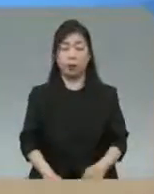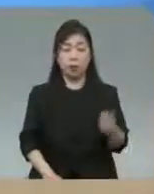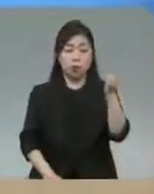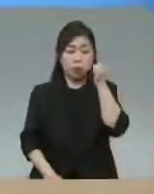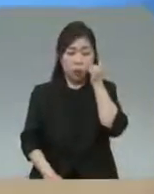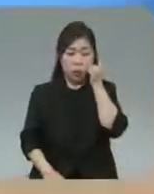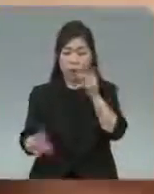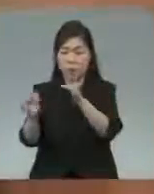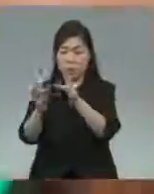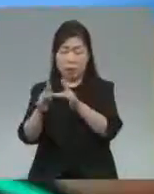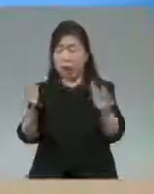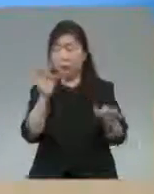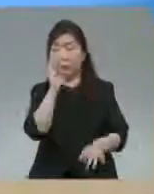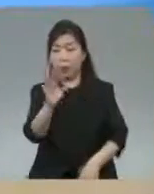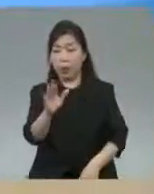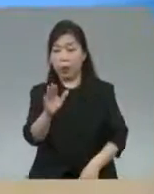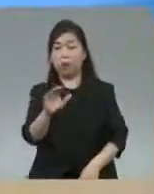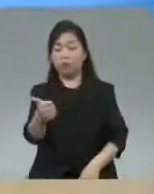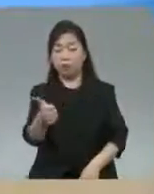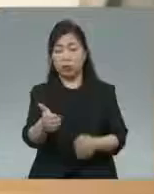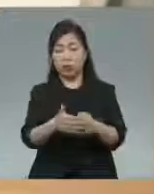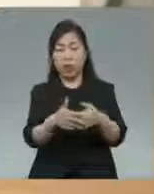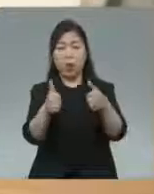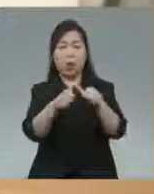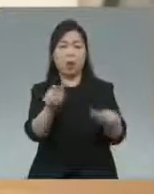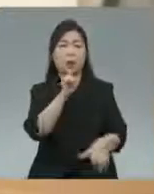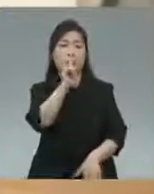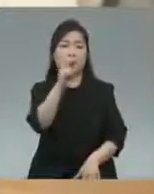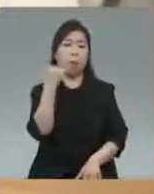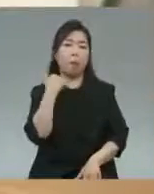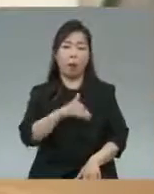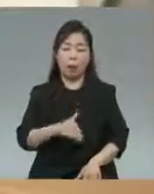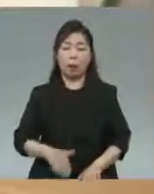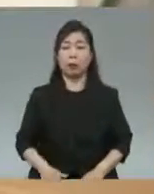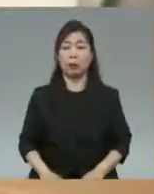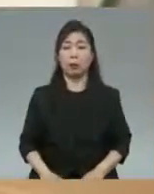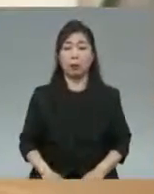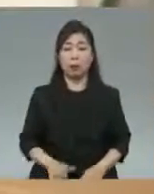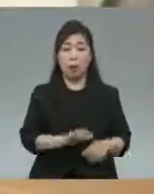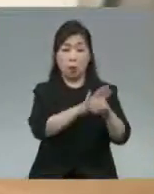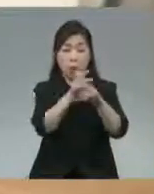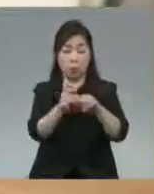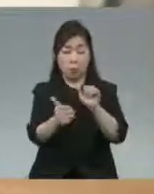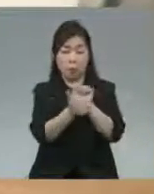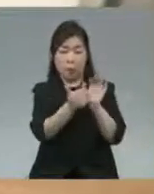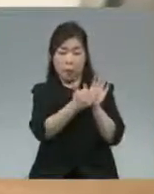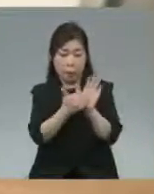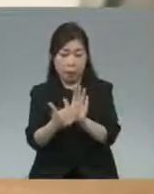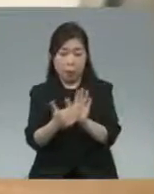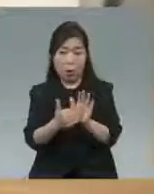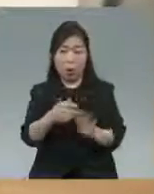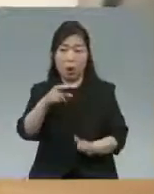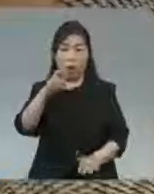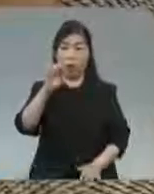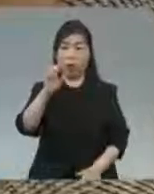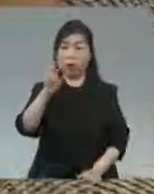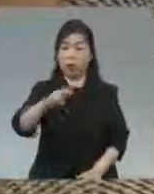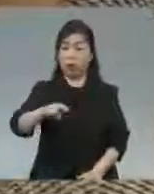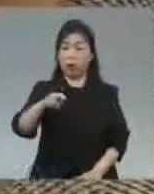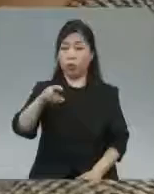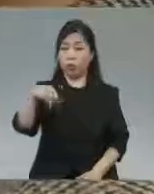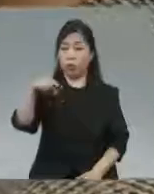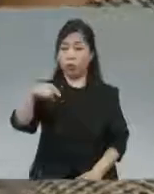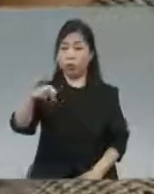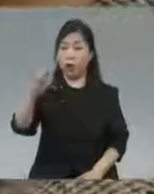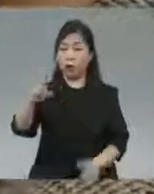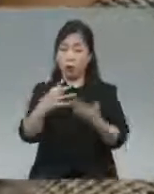sehingga peralatan pembayaran kartu di toko tidak dapat beroperasi akibatnya Dia menutup tokonya untuk sementara karena tidak dapat